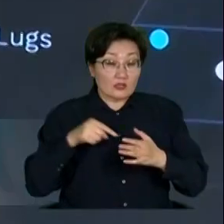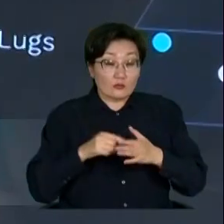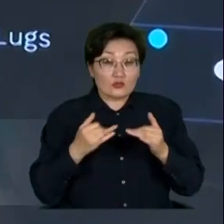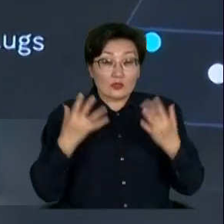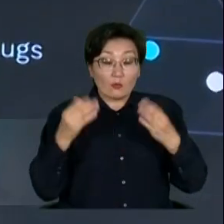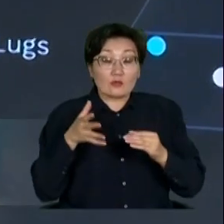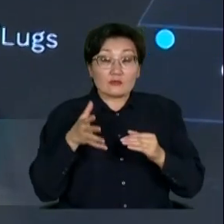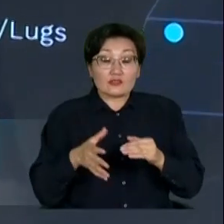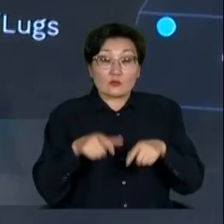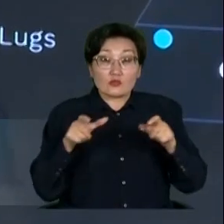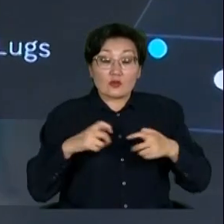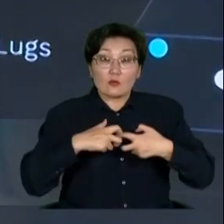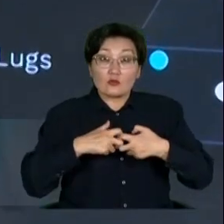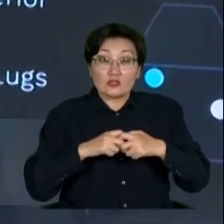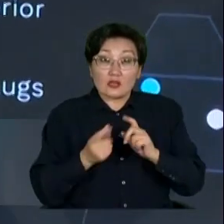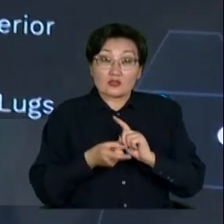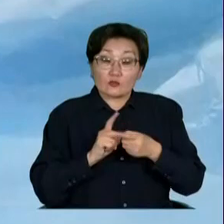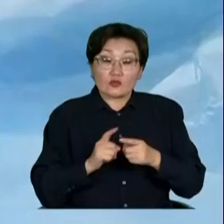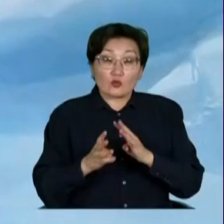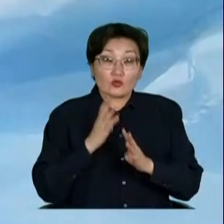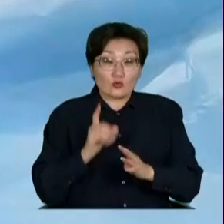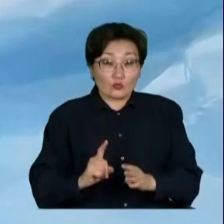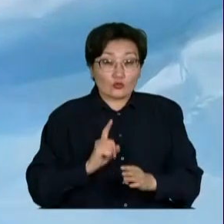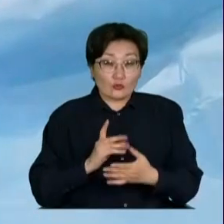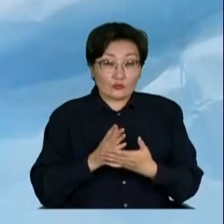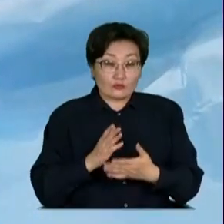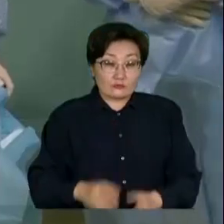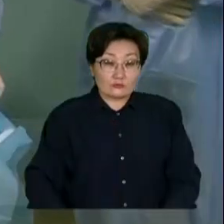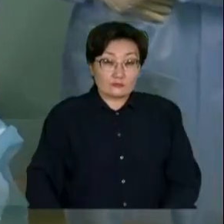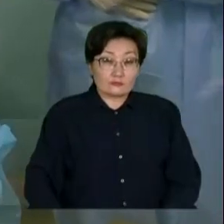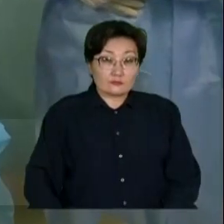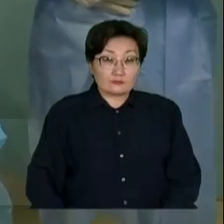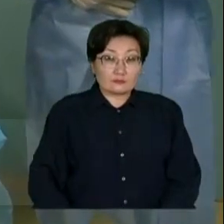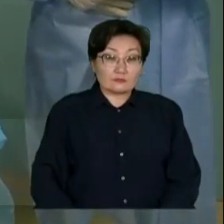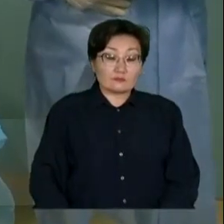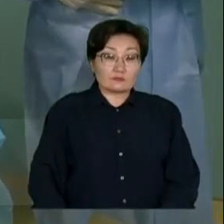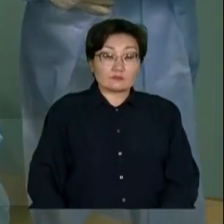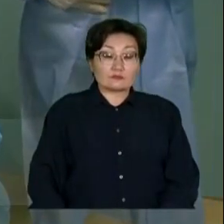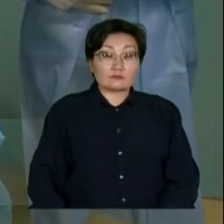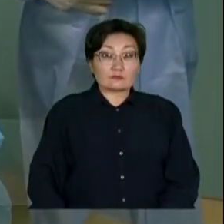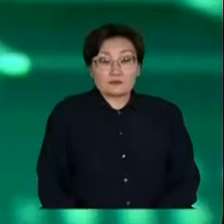бүгінде 5000 адам буын ауыстыру кезегінде тұр. Жансаев Олжабек, Мирам Исабеков, Алматы телеарнасы.